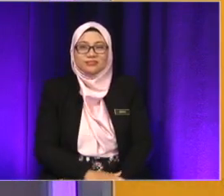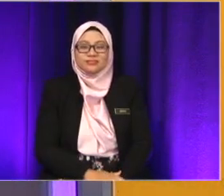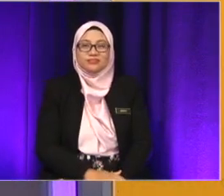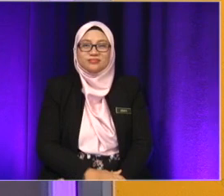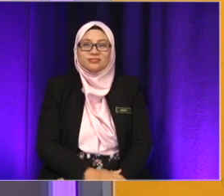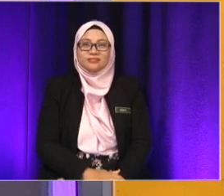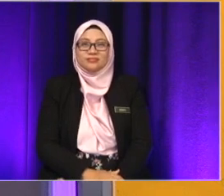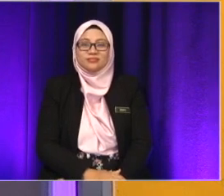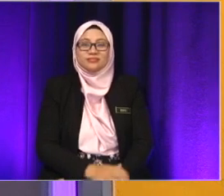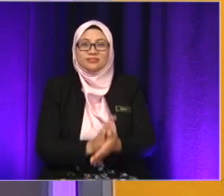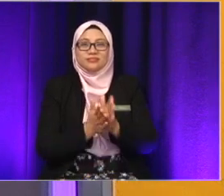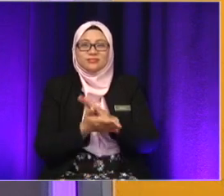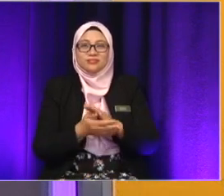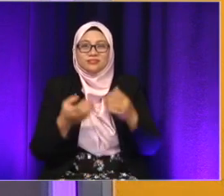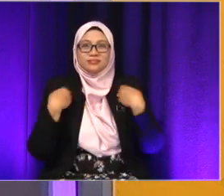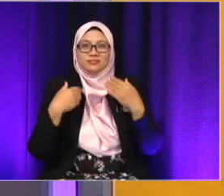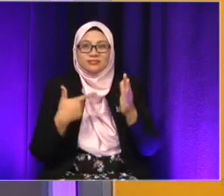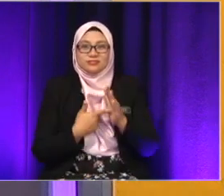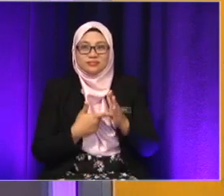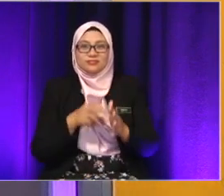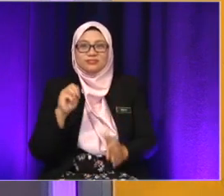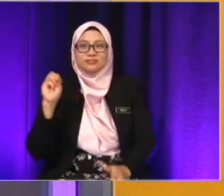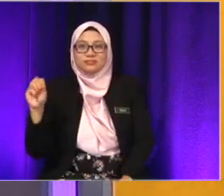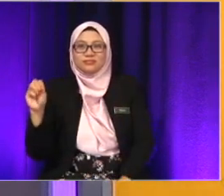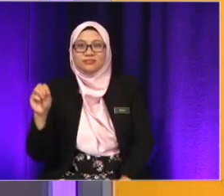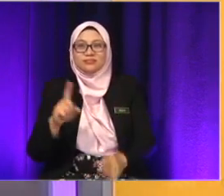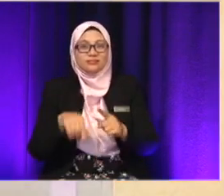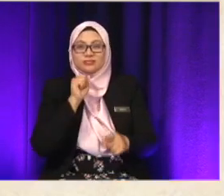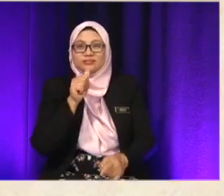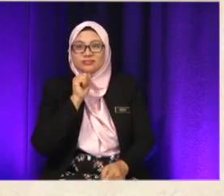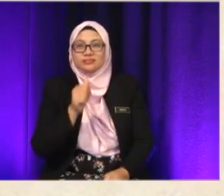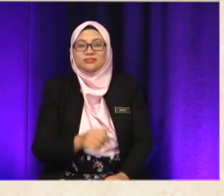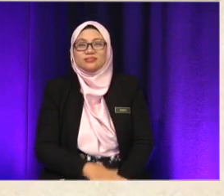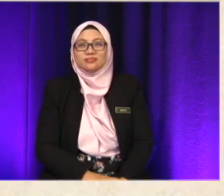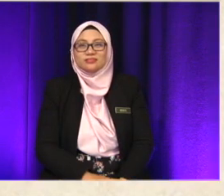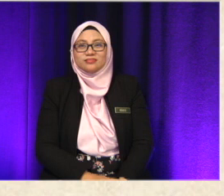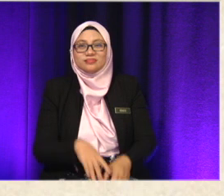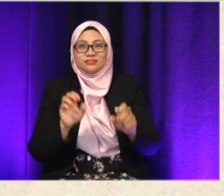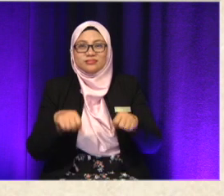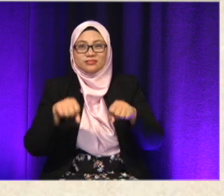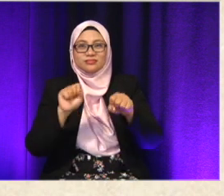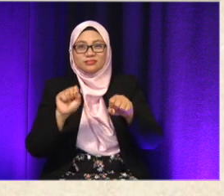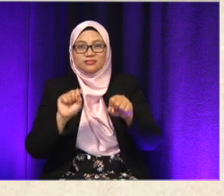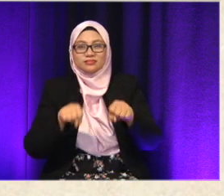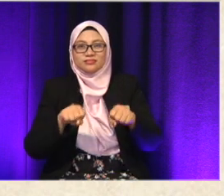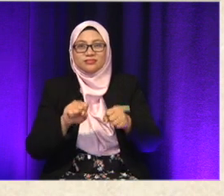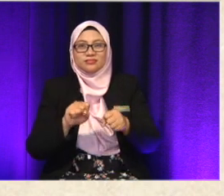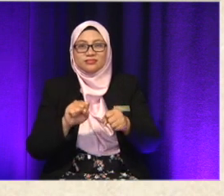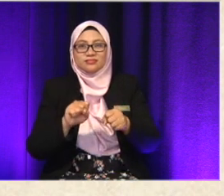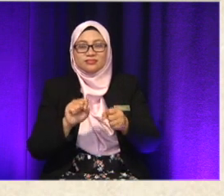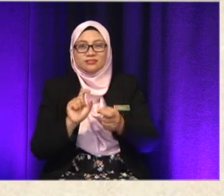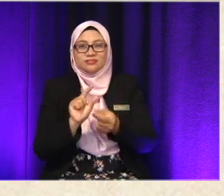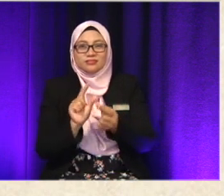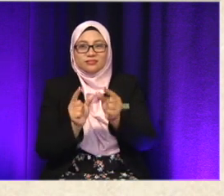satu lagi ada juga MM tapi kita tak mau guna MM tu lah. Okey, jadi memutarkan pump hidrolik dengan kuasa elektrik. Kena ingat, dia memutarkan kuasa elektrik